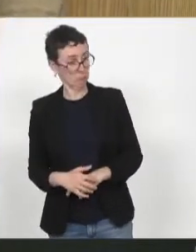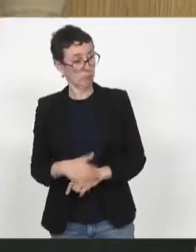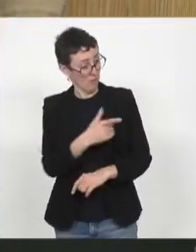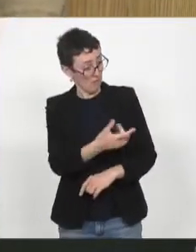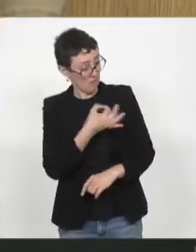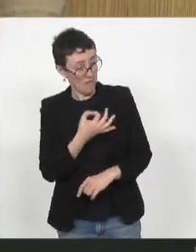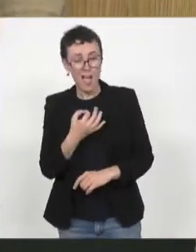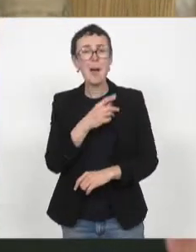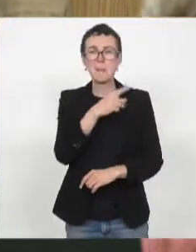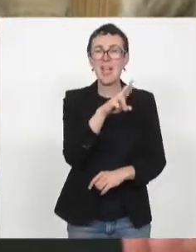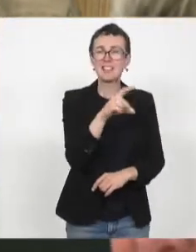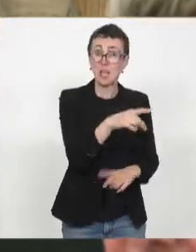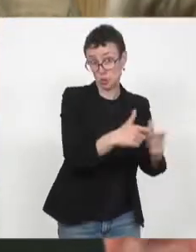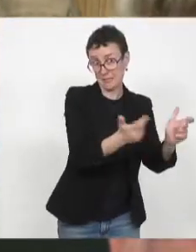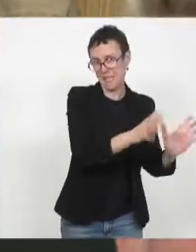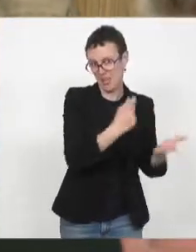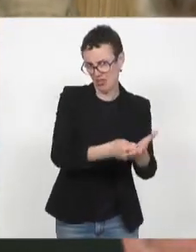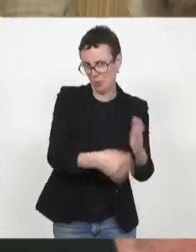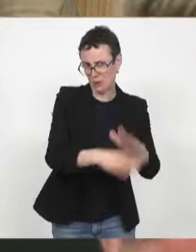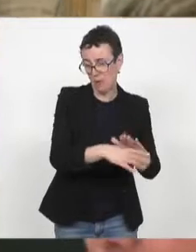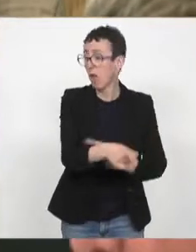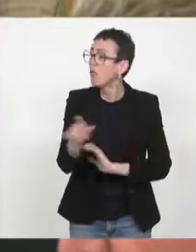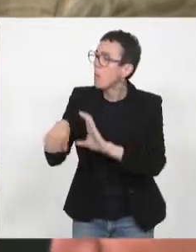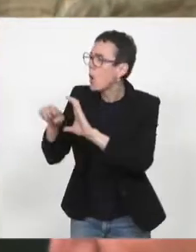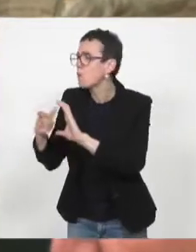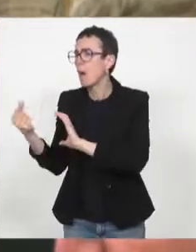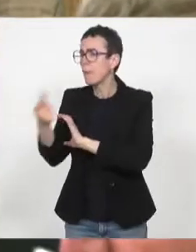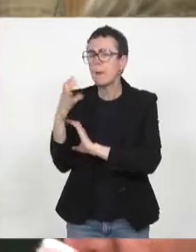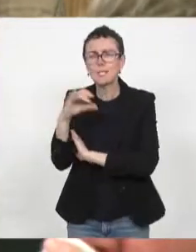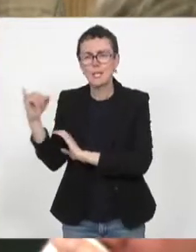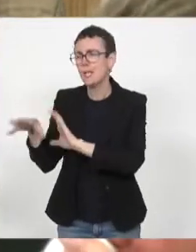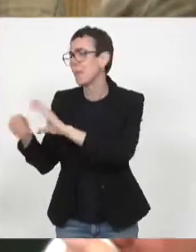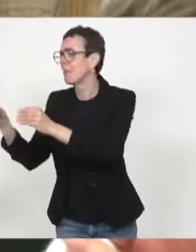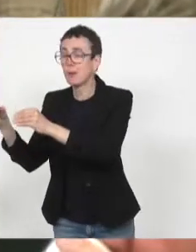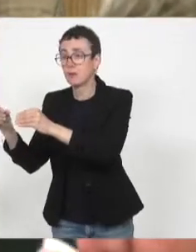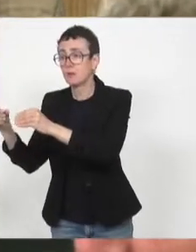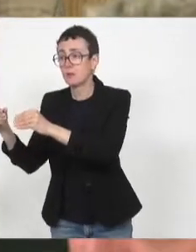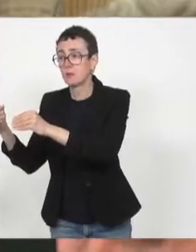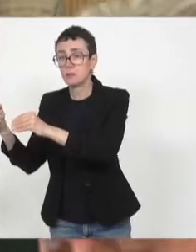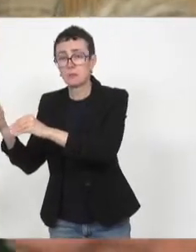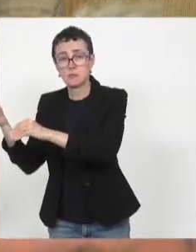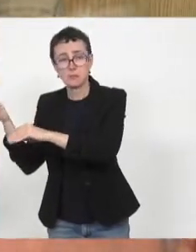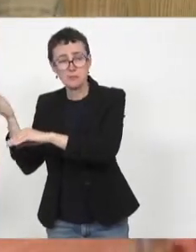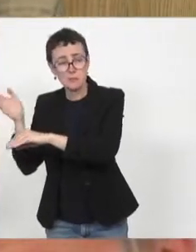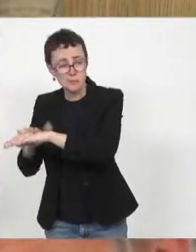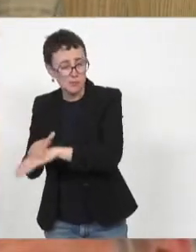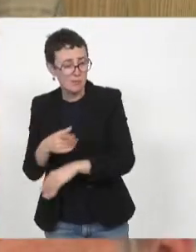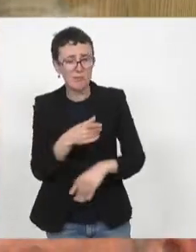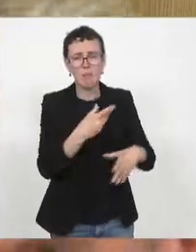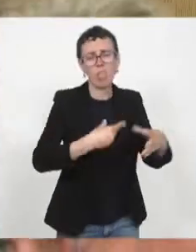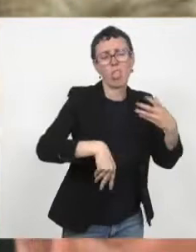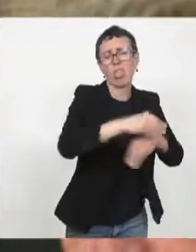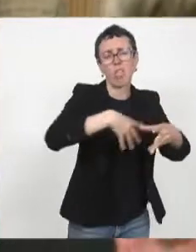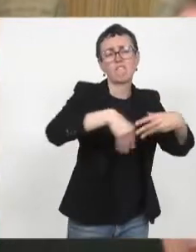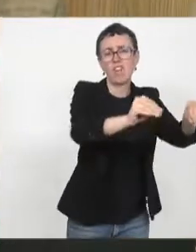etc. Finalement, on assiste à quoi? À une délocalisation des emplois au sein même de la MEL. De